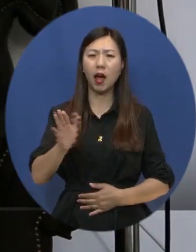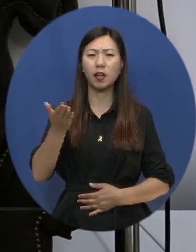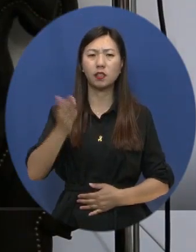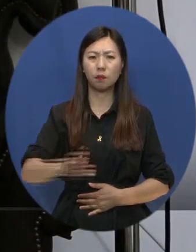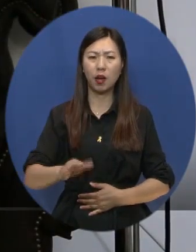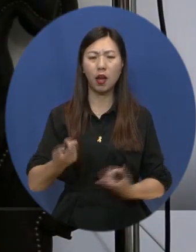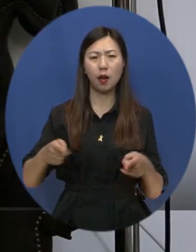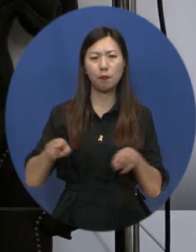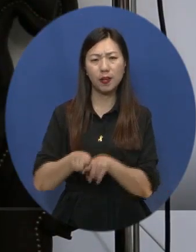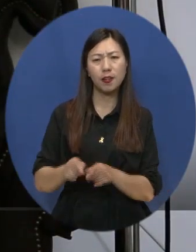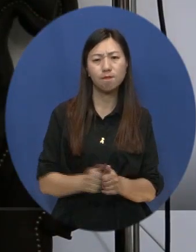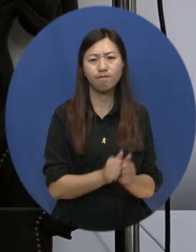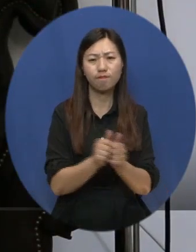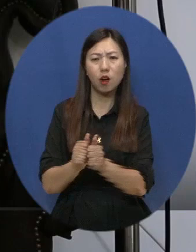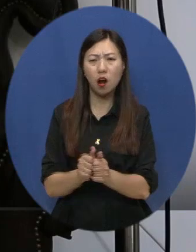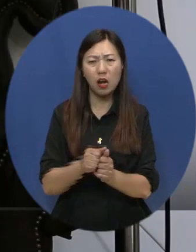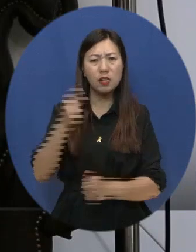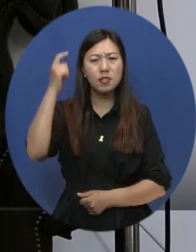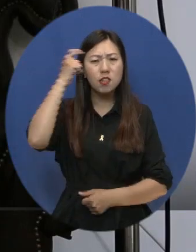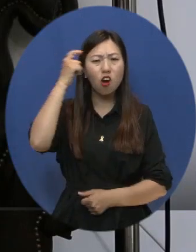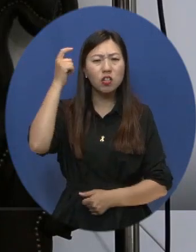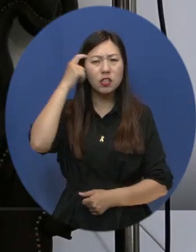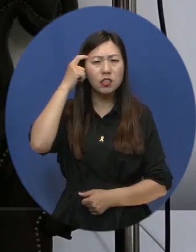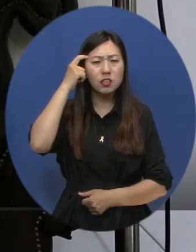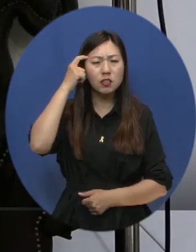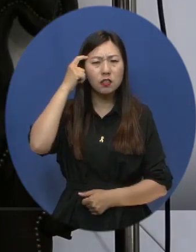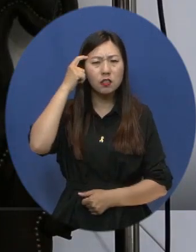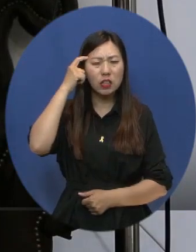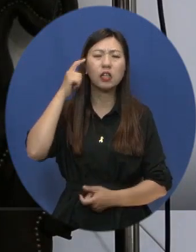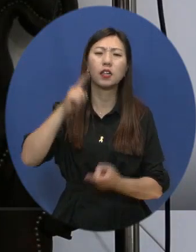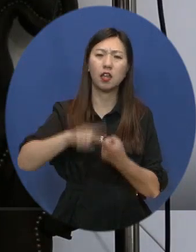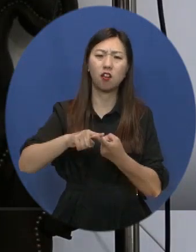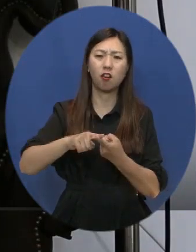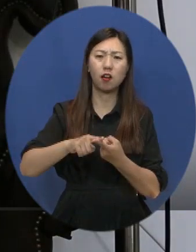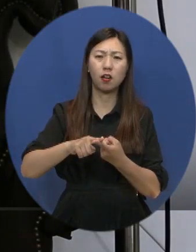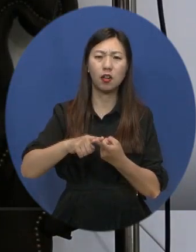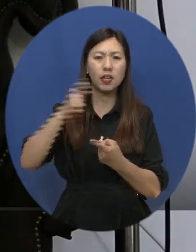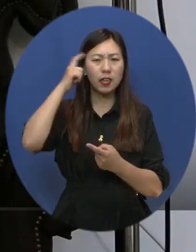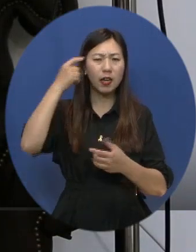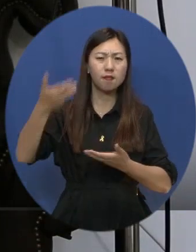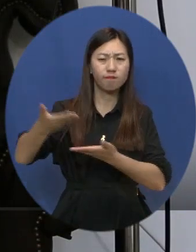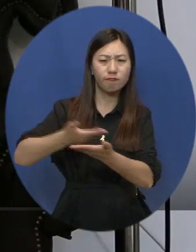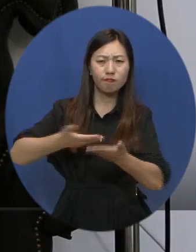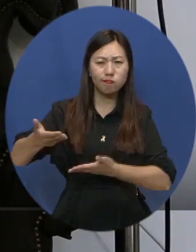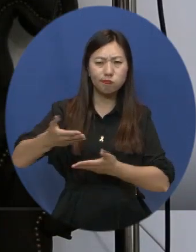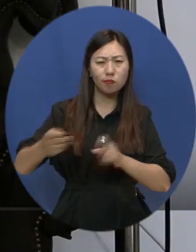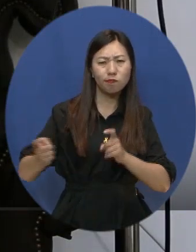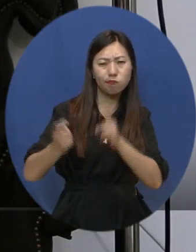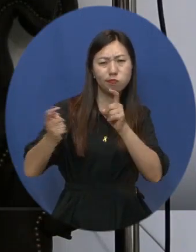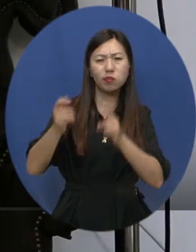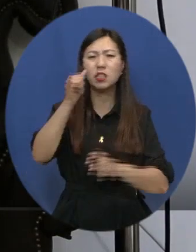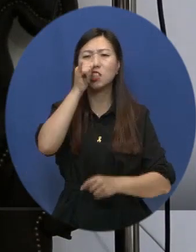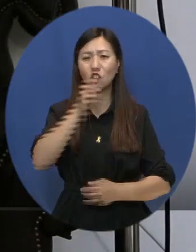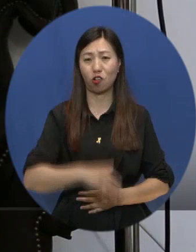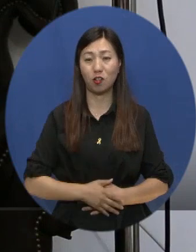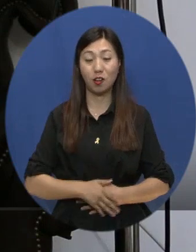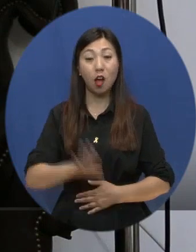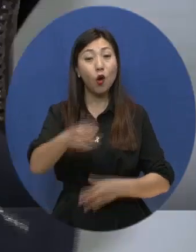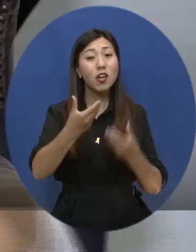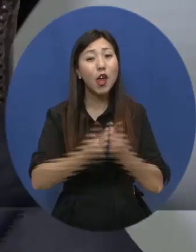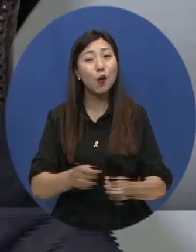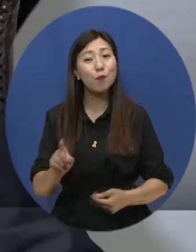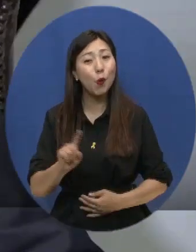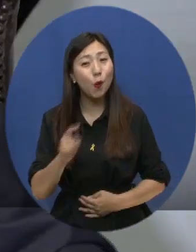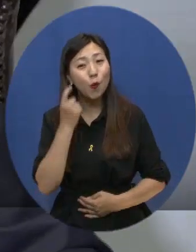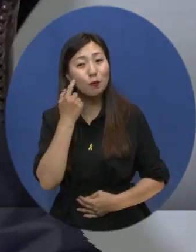다니면서 정신적으로 둘이 의견 교환할 때 막 의견 충돌이 많아요. 예를 들면 어떤 의견